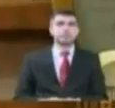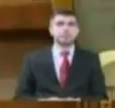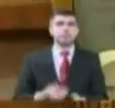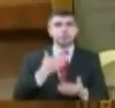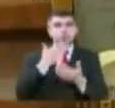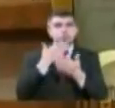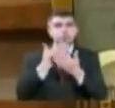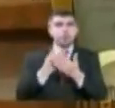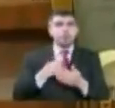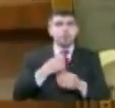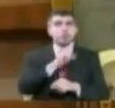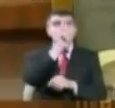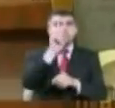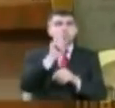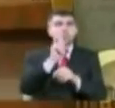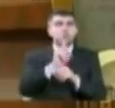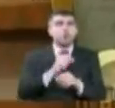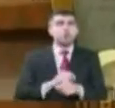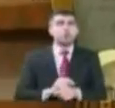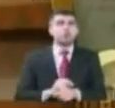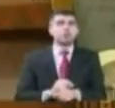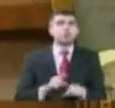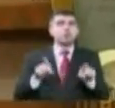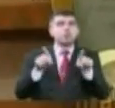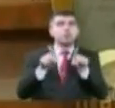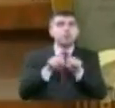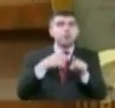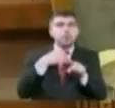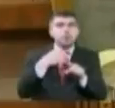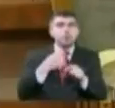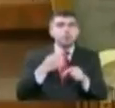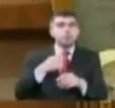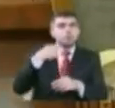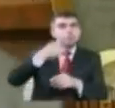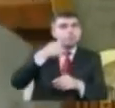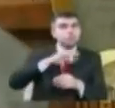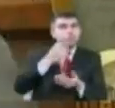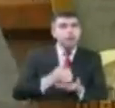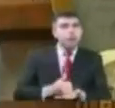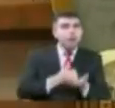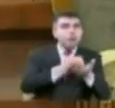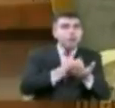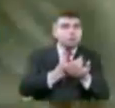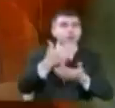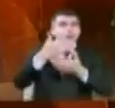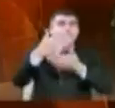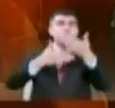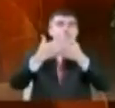هنا يتعلق سيد الوزير بطبيعة وقيمة الدعم المادي الذي تقدمه الوزارة لبناء أو إتمام